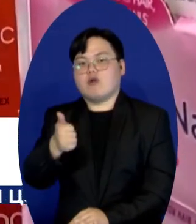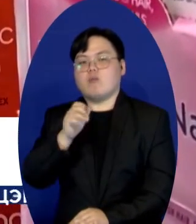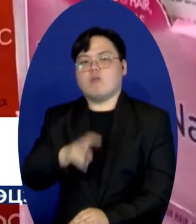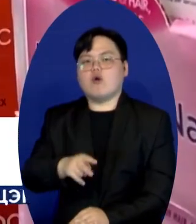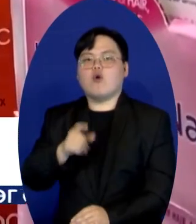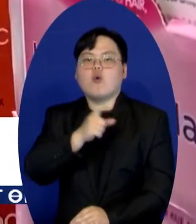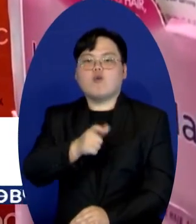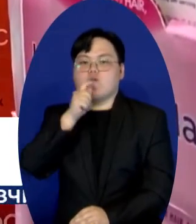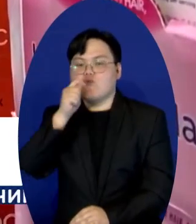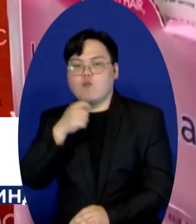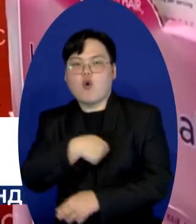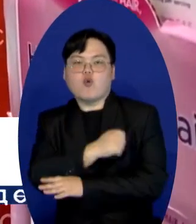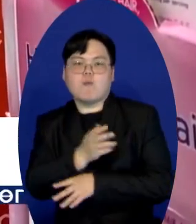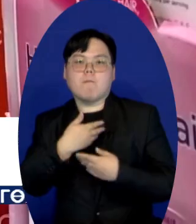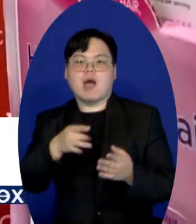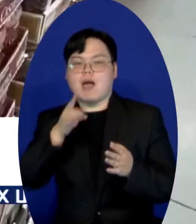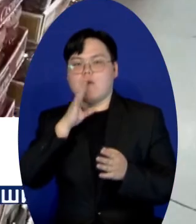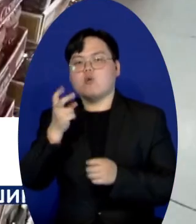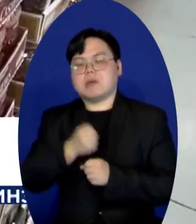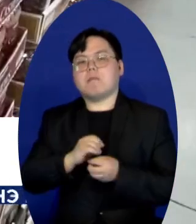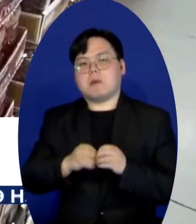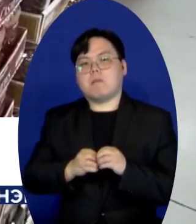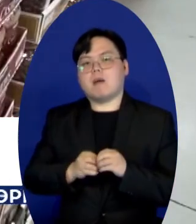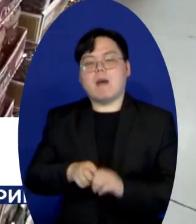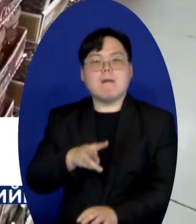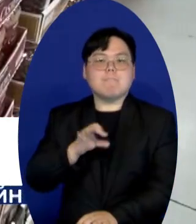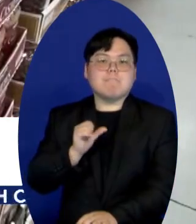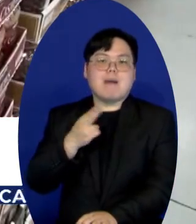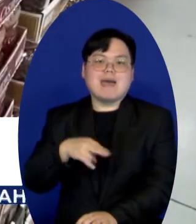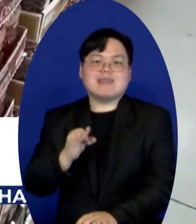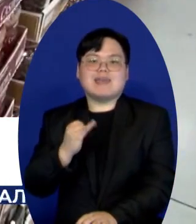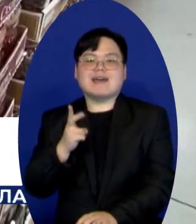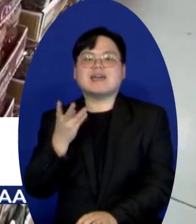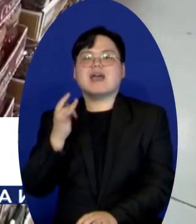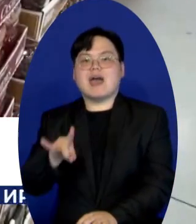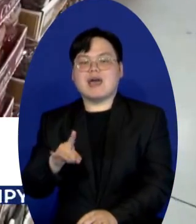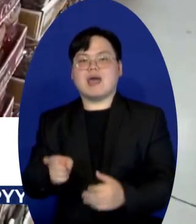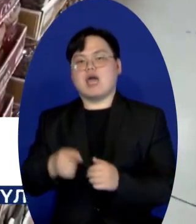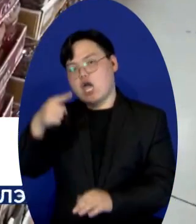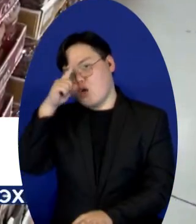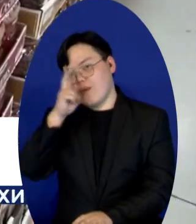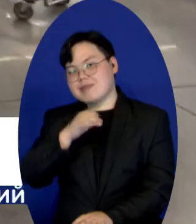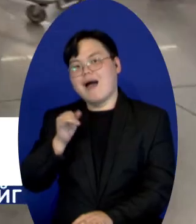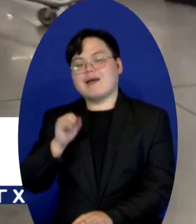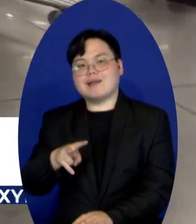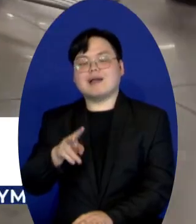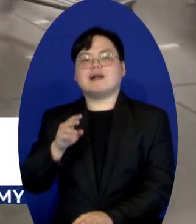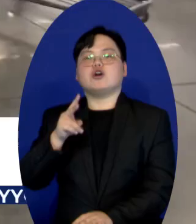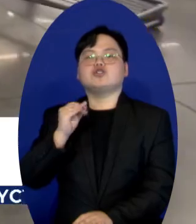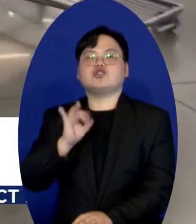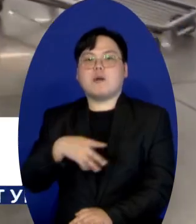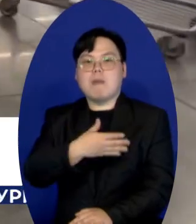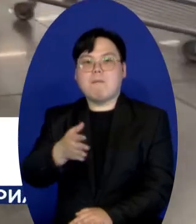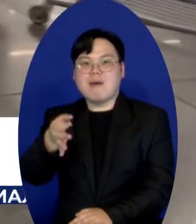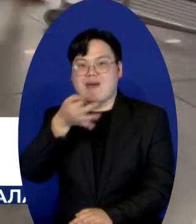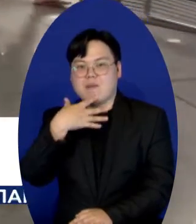төнгөлөлт урамшуулт үзүүлэх зэрэг арга хэмжээ багтжээ. Үүнээс гадна Medicare эрүүл мэндийн даатгалын хөтөлбөрийн хүрээнд жороор олгогддог юмүүдийг 65-аас